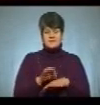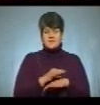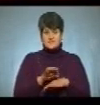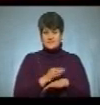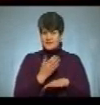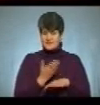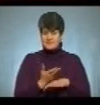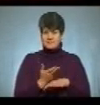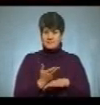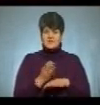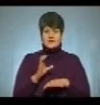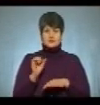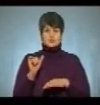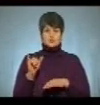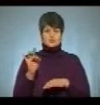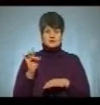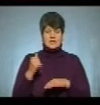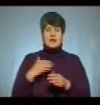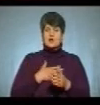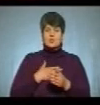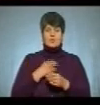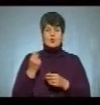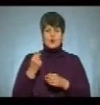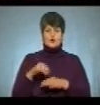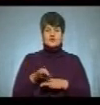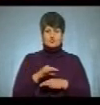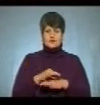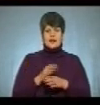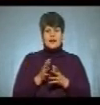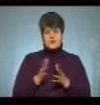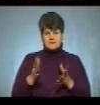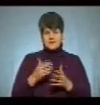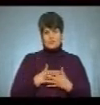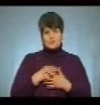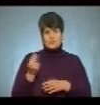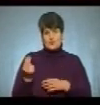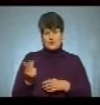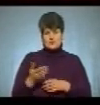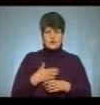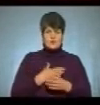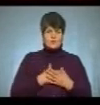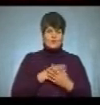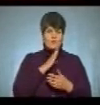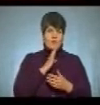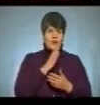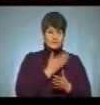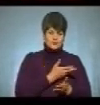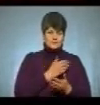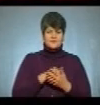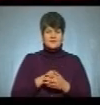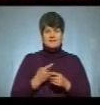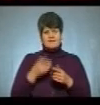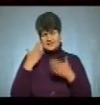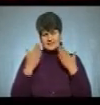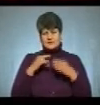Я його суджена суга. Я люблю гроші чоловіка, але більше походу гроші. А я маму. Веселити людей – це якось трошки… Це